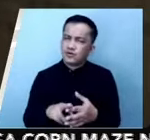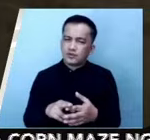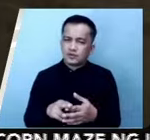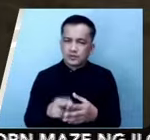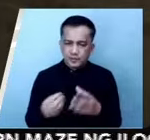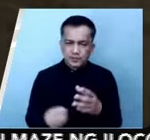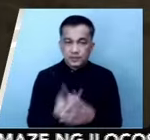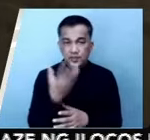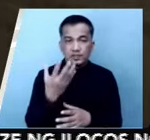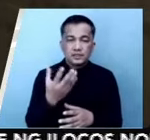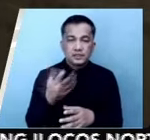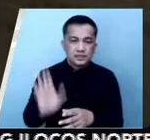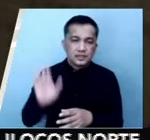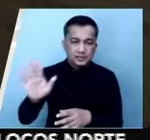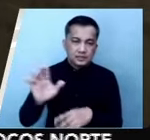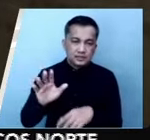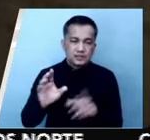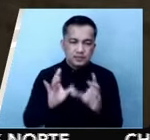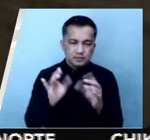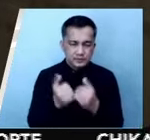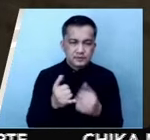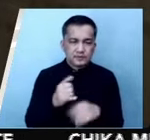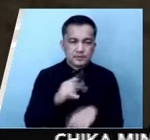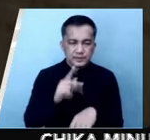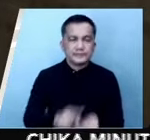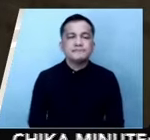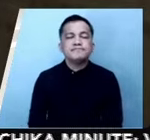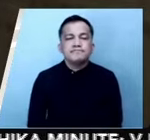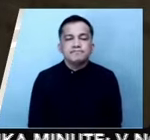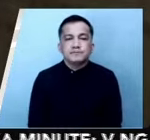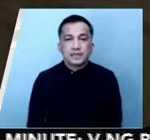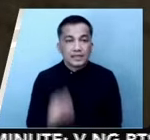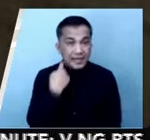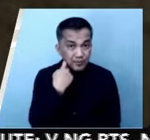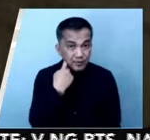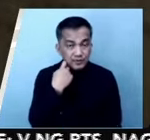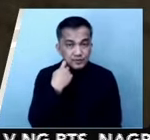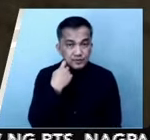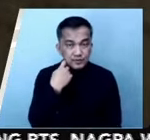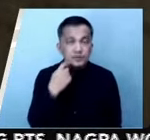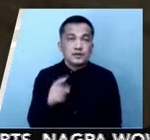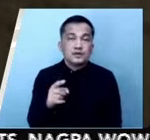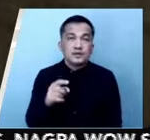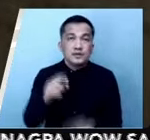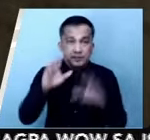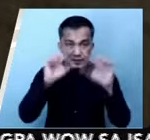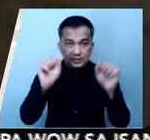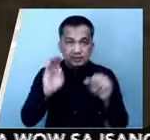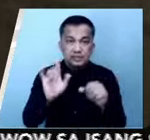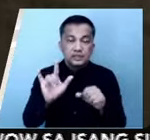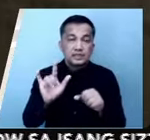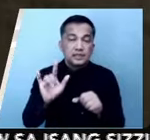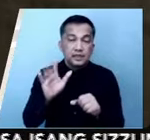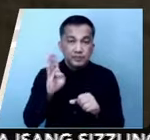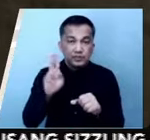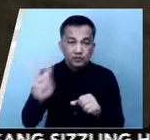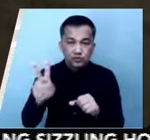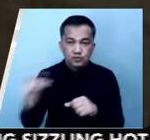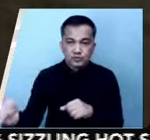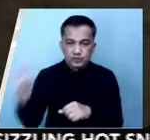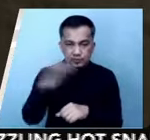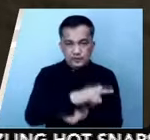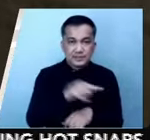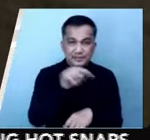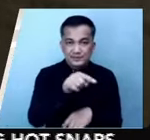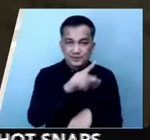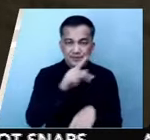kasalukuyan na nilang operasyon sa Pilipinas. Samantala, kagabi ay tumulak na rin si Pangulong Bongbong Marcos pabalik sa ating bansa. Sa Pilipinas. At yan ang